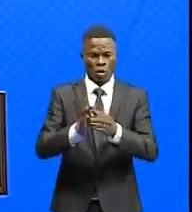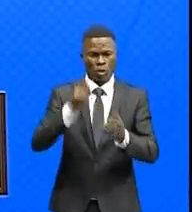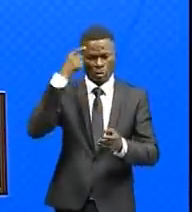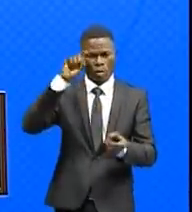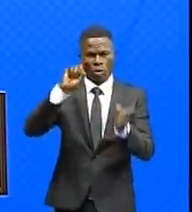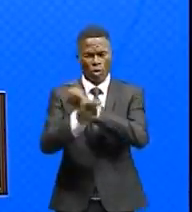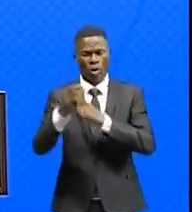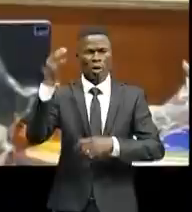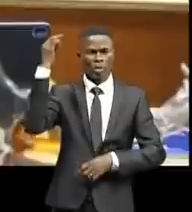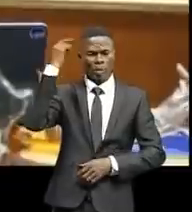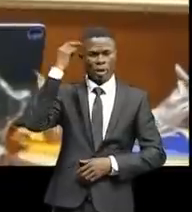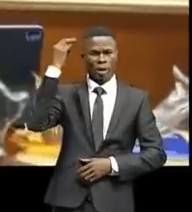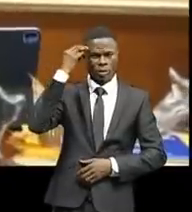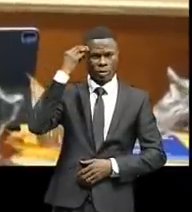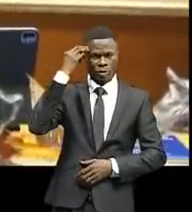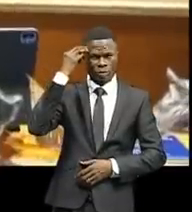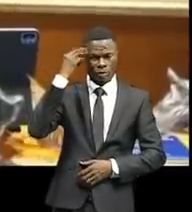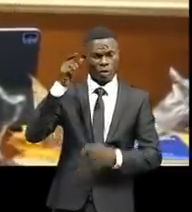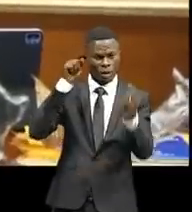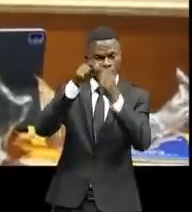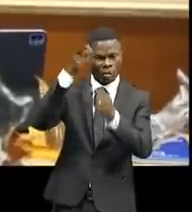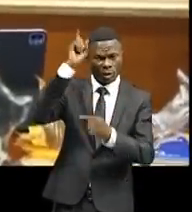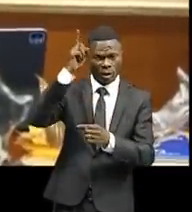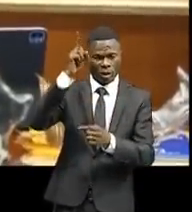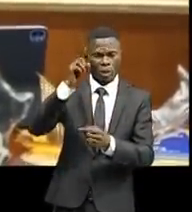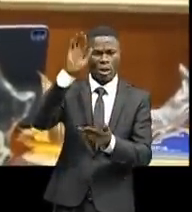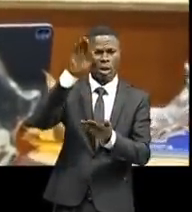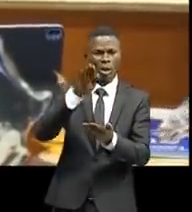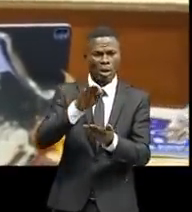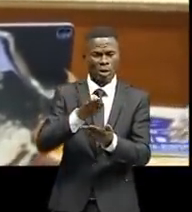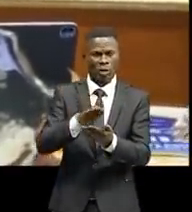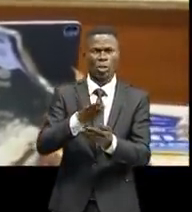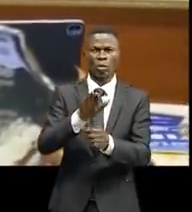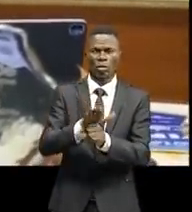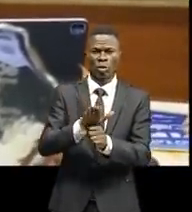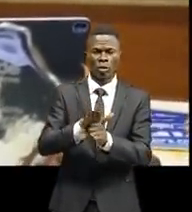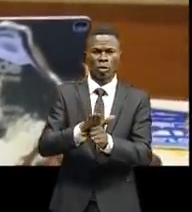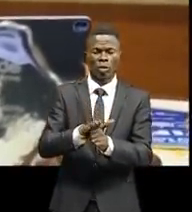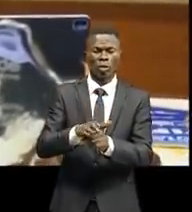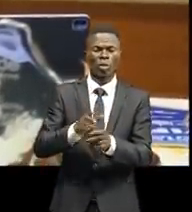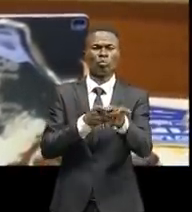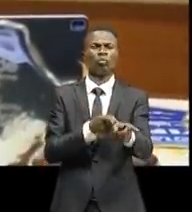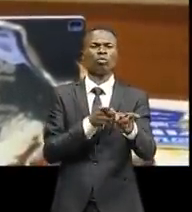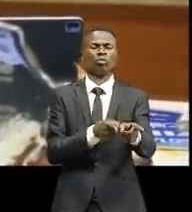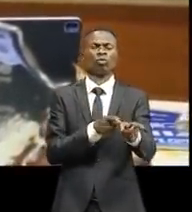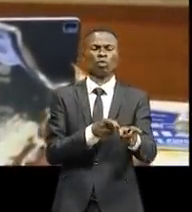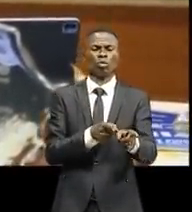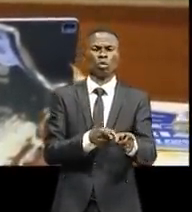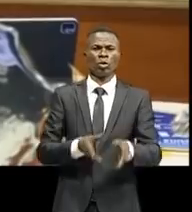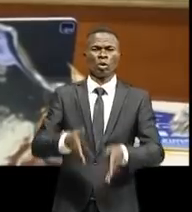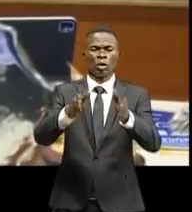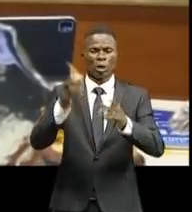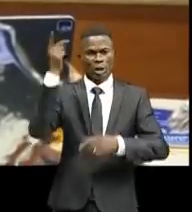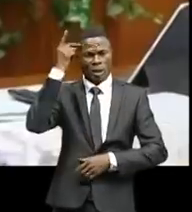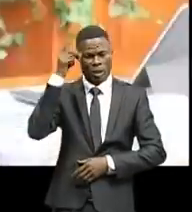changement des mentalités, dont l'un des objectifs est de réduire au maximum les embouteillages auxquels font face la population de